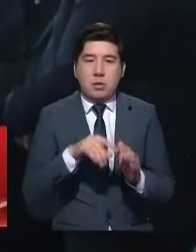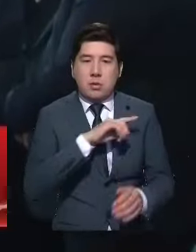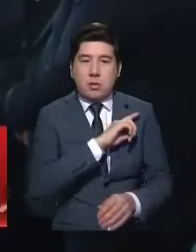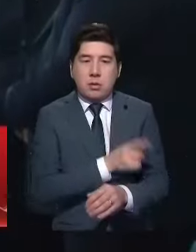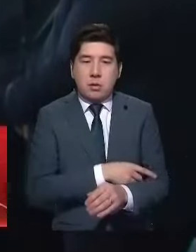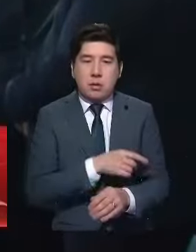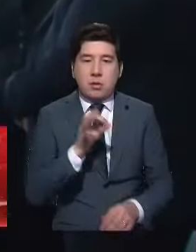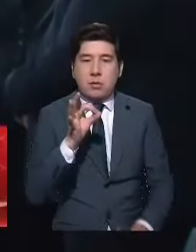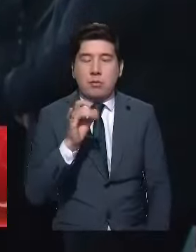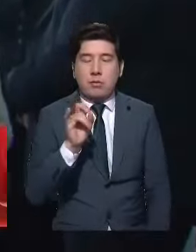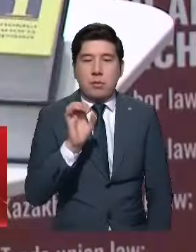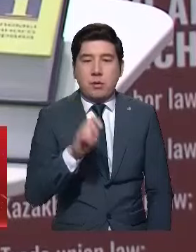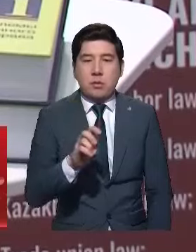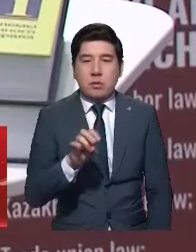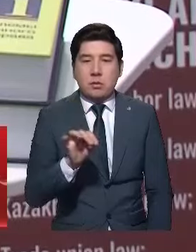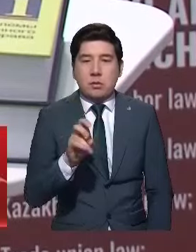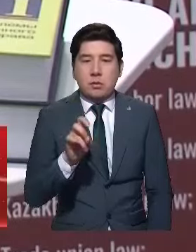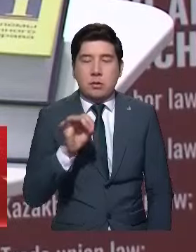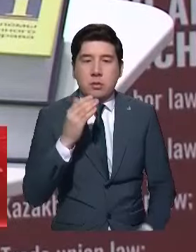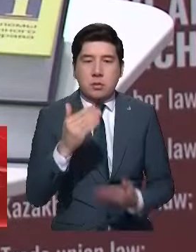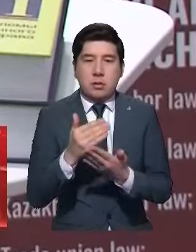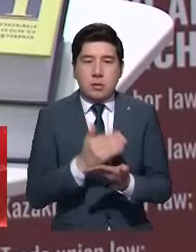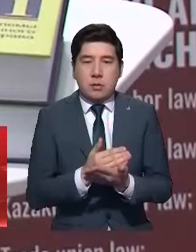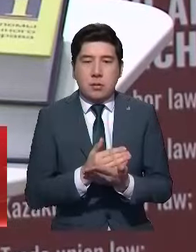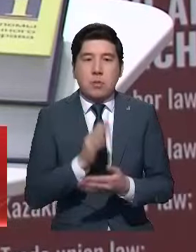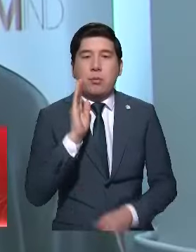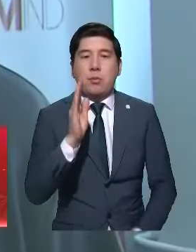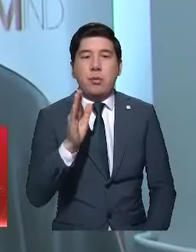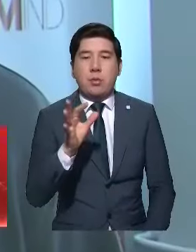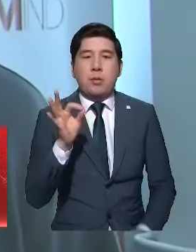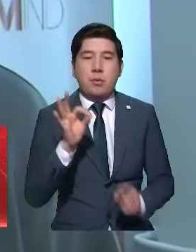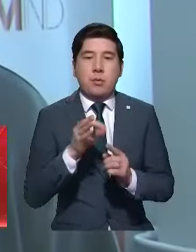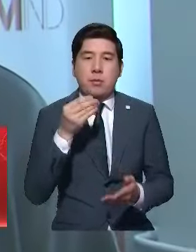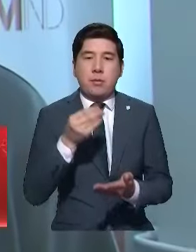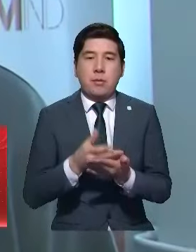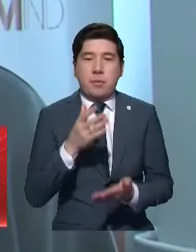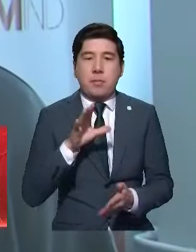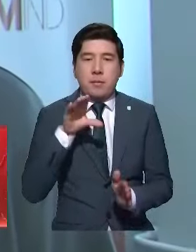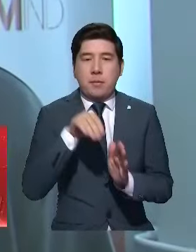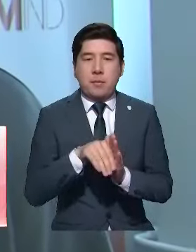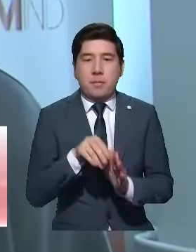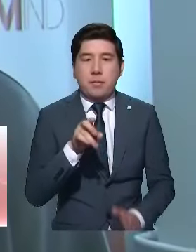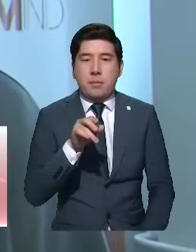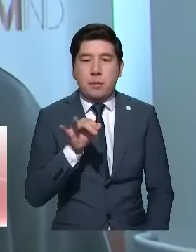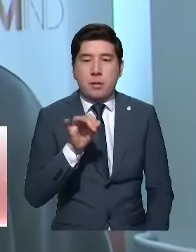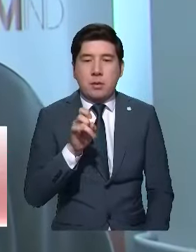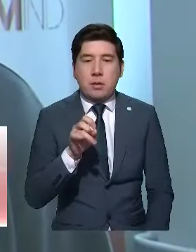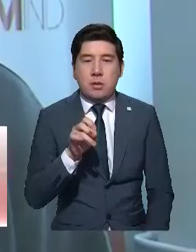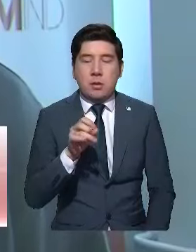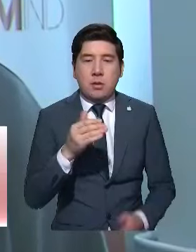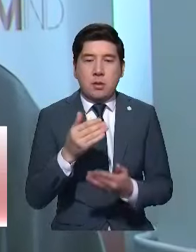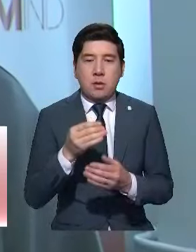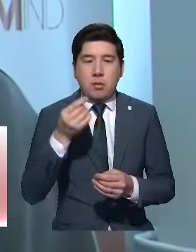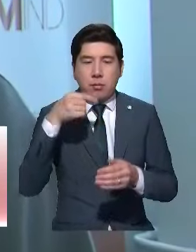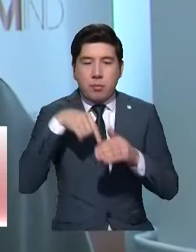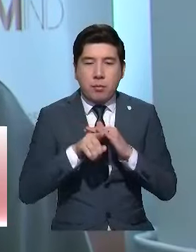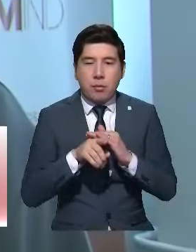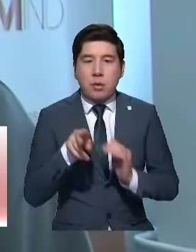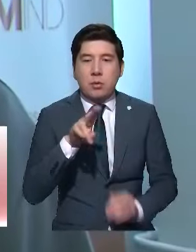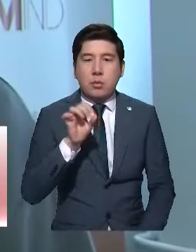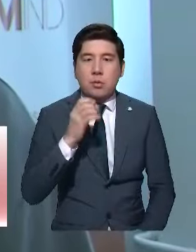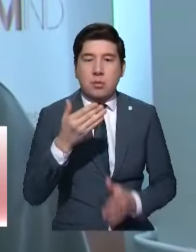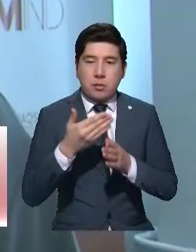на прикладной практический характер. Мы будем себя позиционировать как Think and Do Tank, что означает, что мы будем еще и